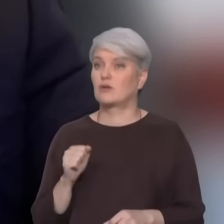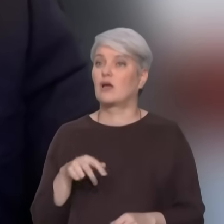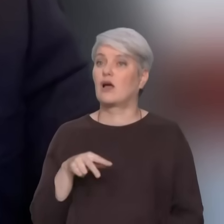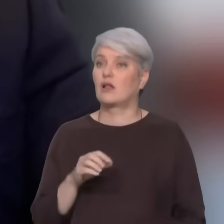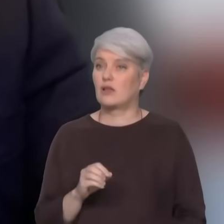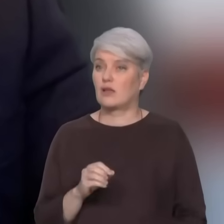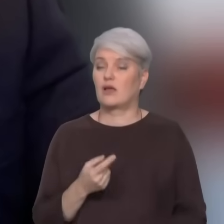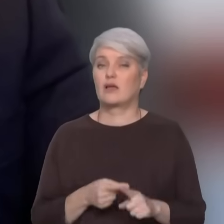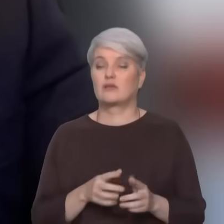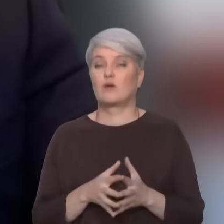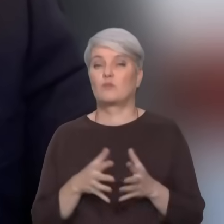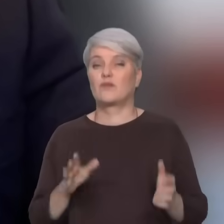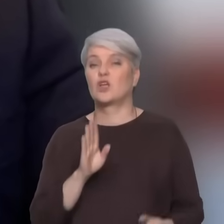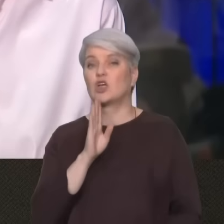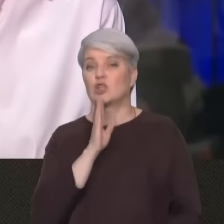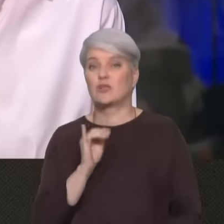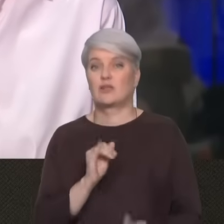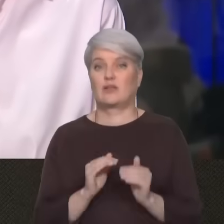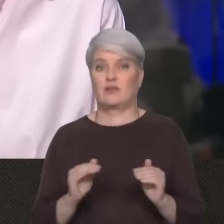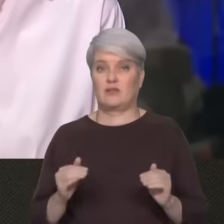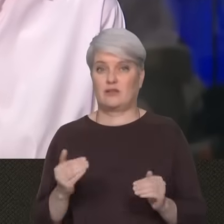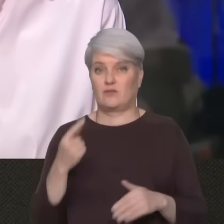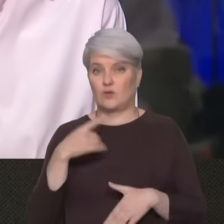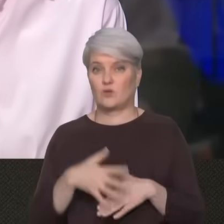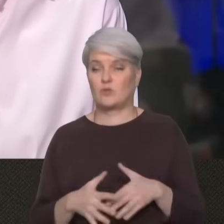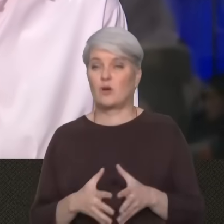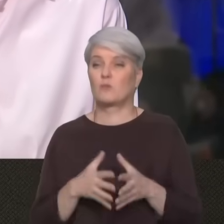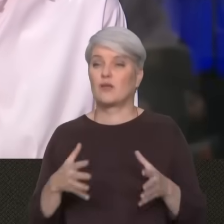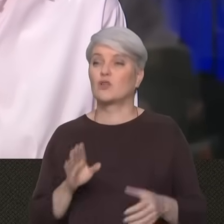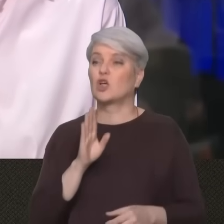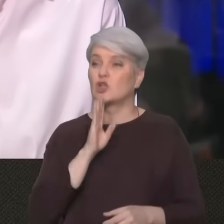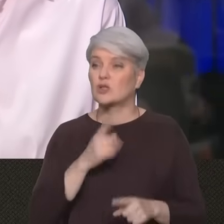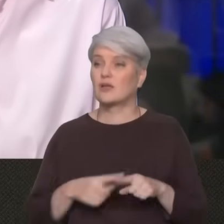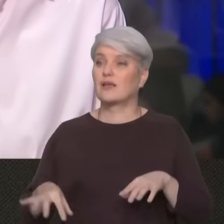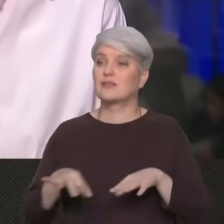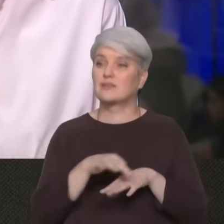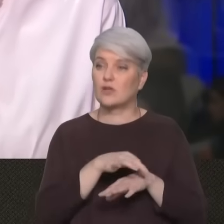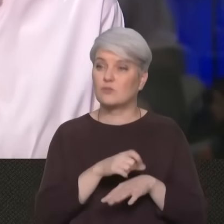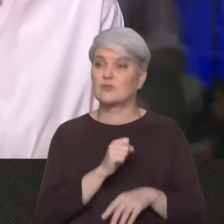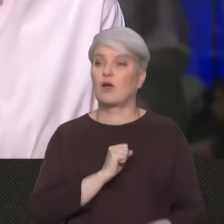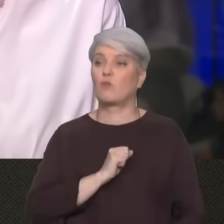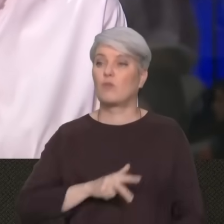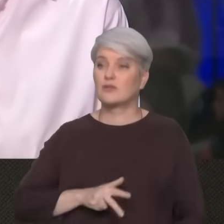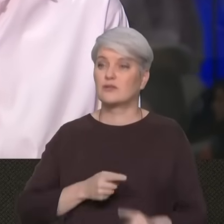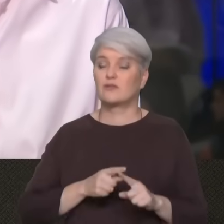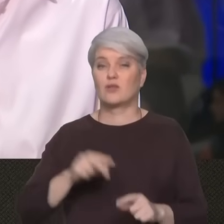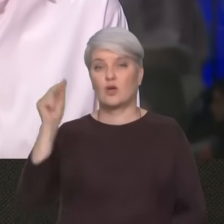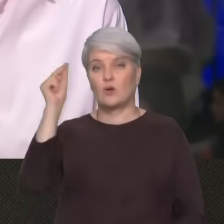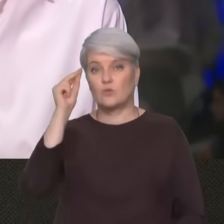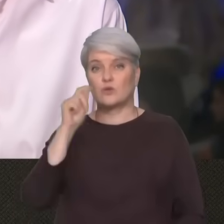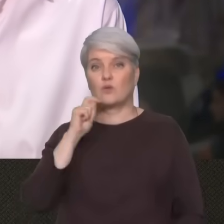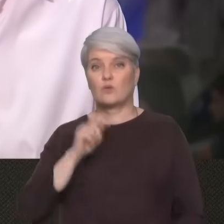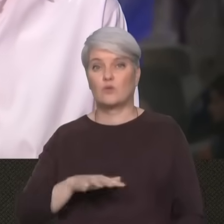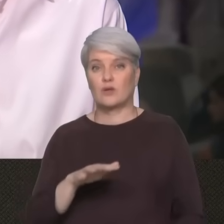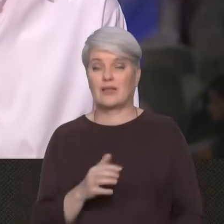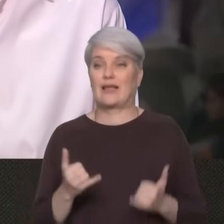Але це переважно жінки і діти, ви розумієте. Це переважно жінки, які вийшли заміж свого часу за палестинців, які навчалися в Україні.